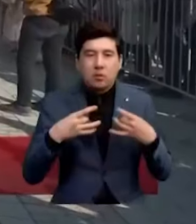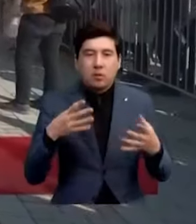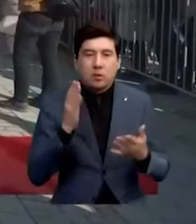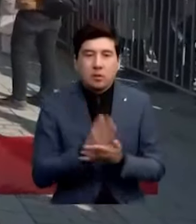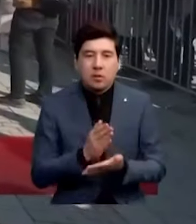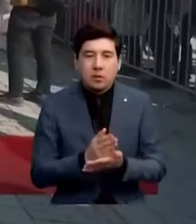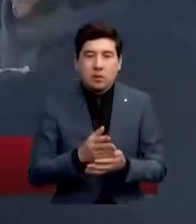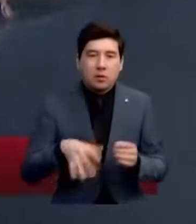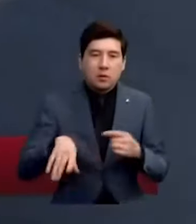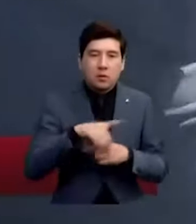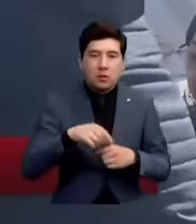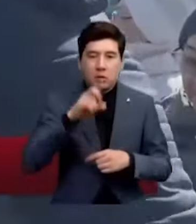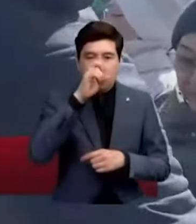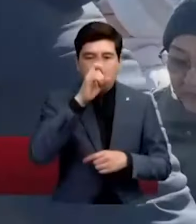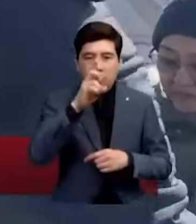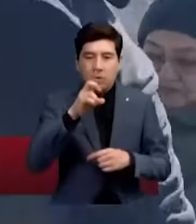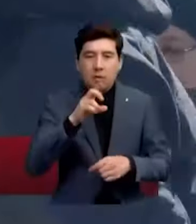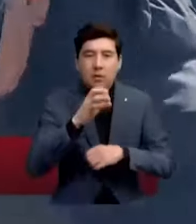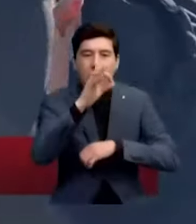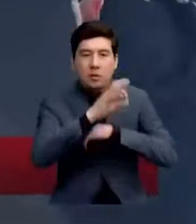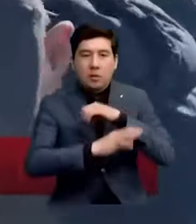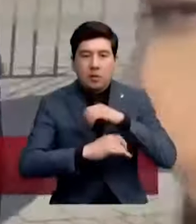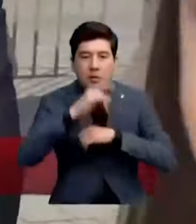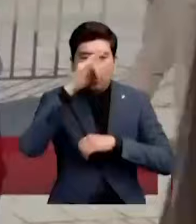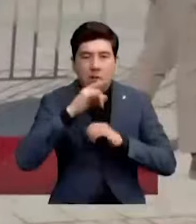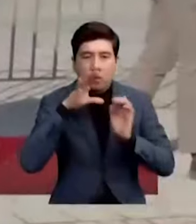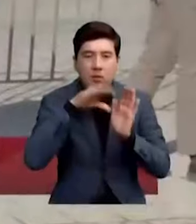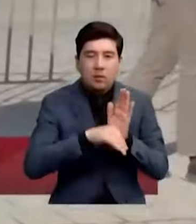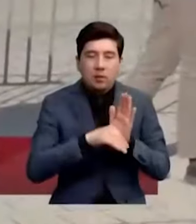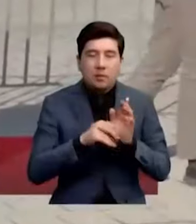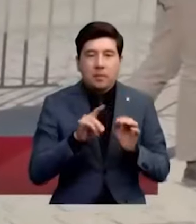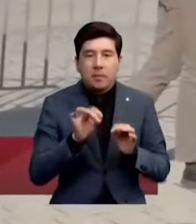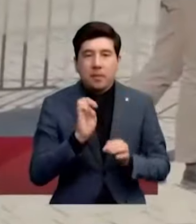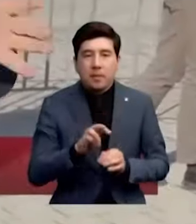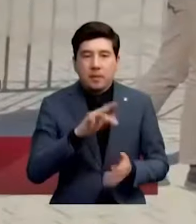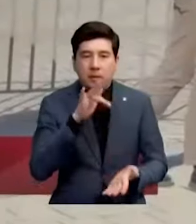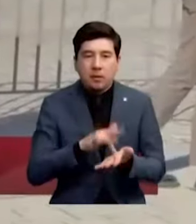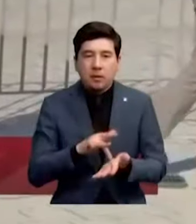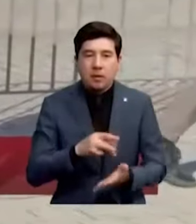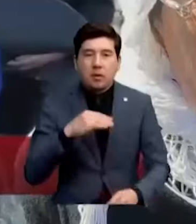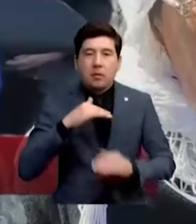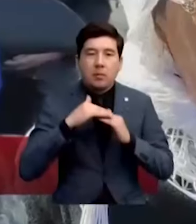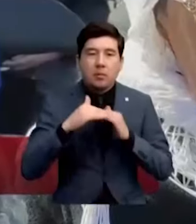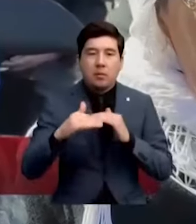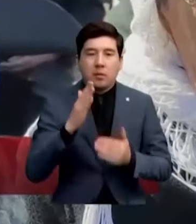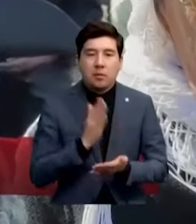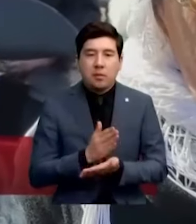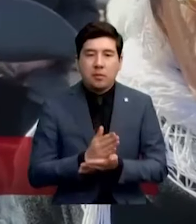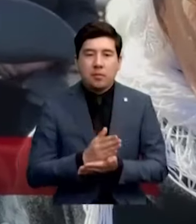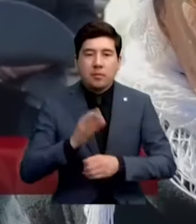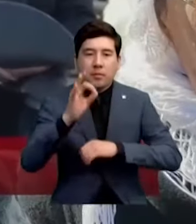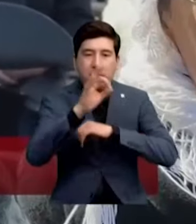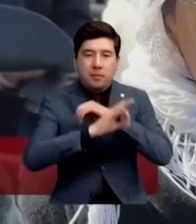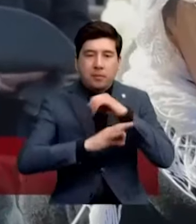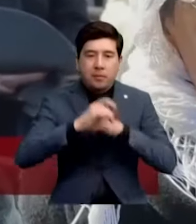тойлау әсіресе елдің батысында жақсы сақталған атыраулықтар амалды атап өту үшін орталық алаңға жиналады. Бізде батыс жақта